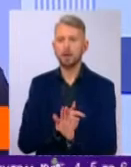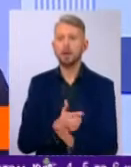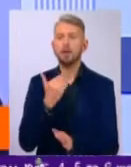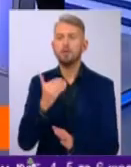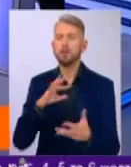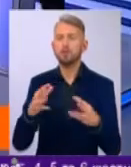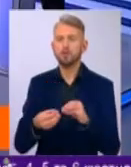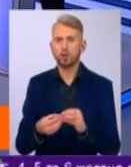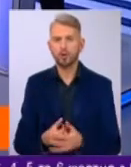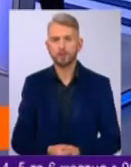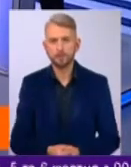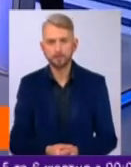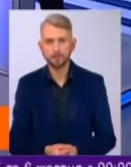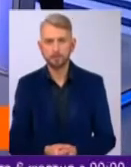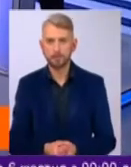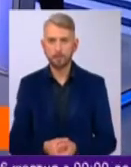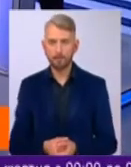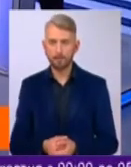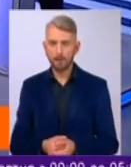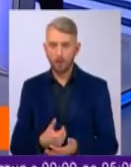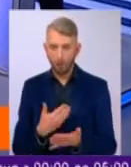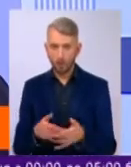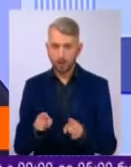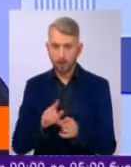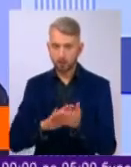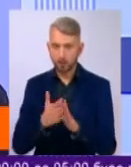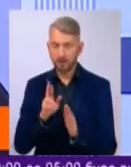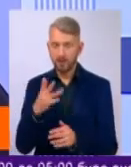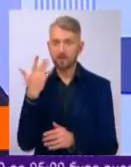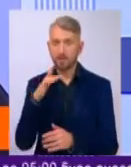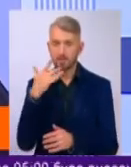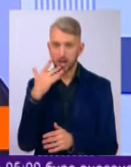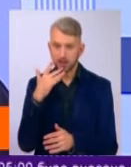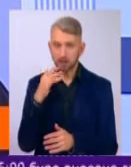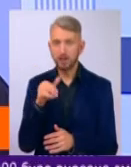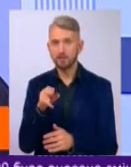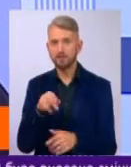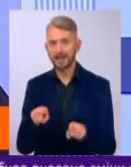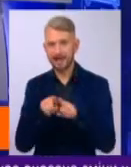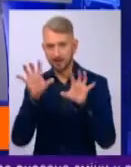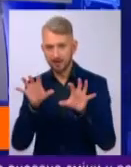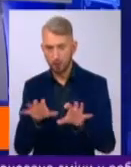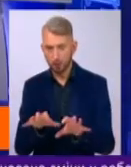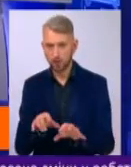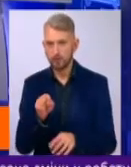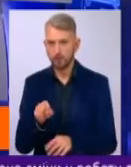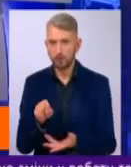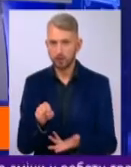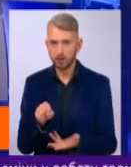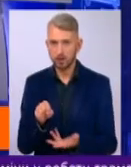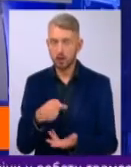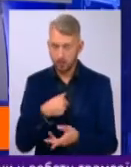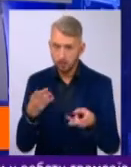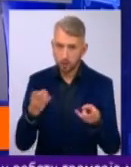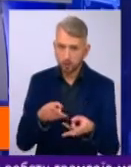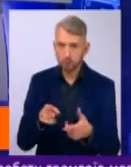ваш підсумок. Чи от така ситуація, як в Сполучених Штатах Америки, і такі закони, вони нам